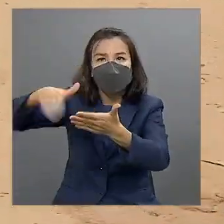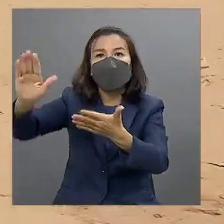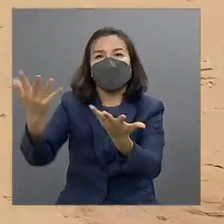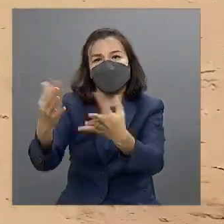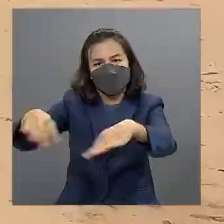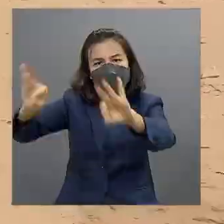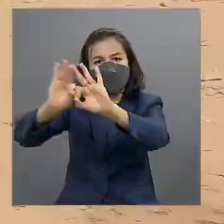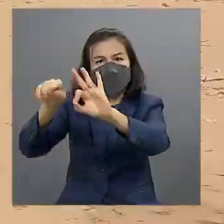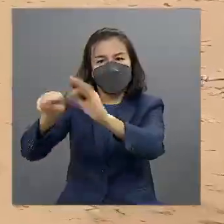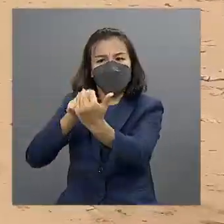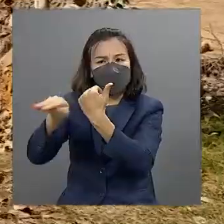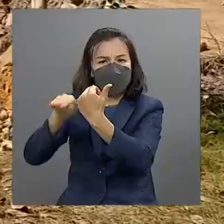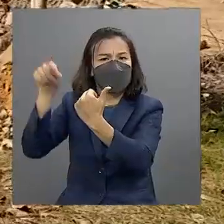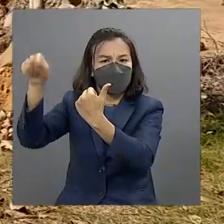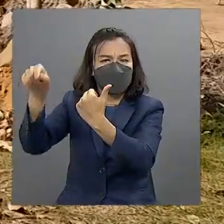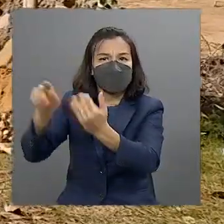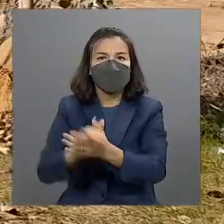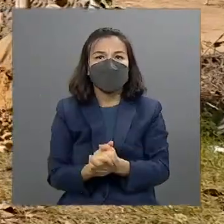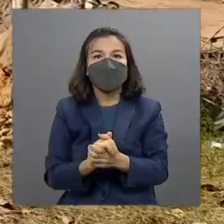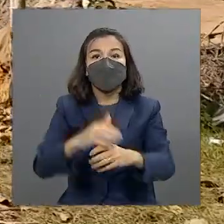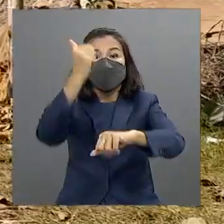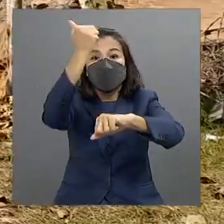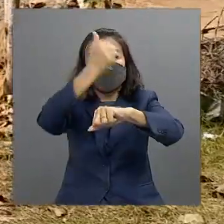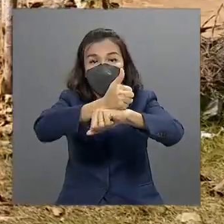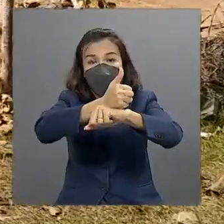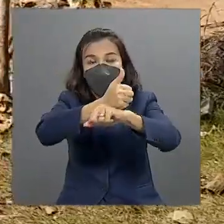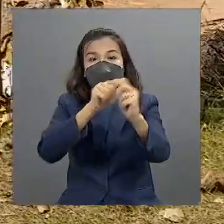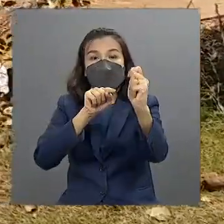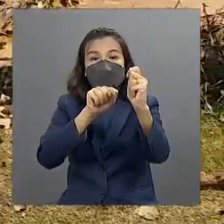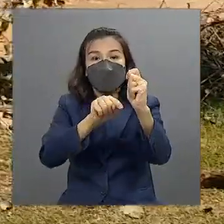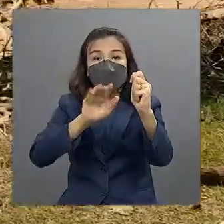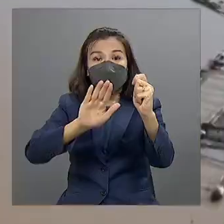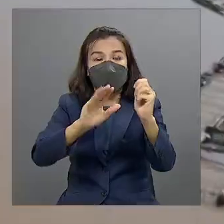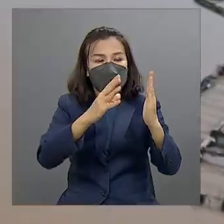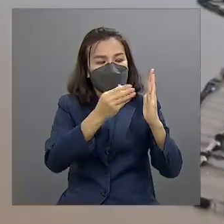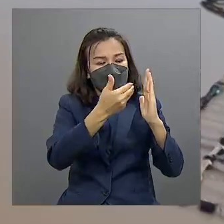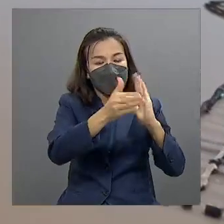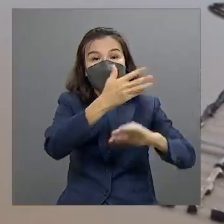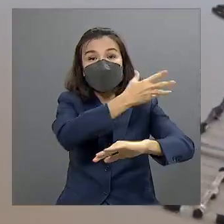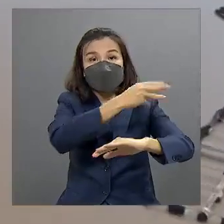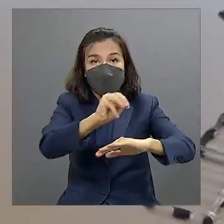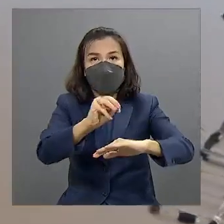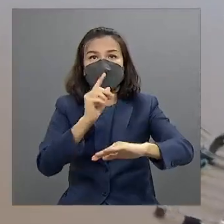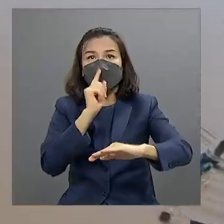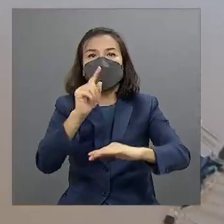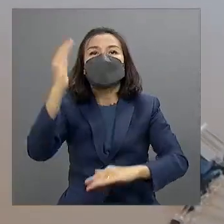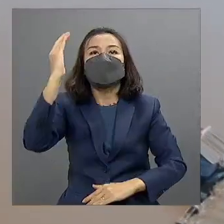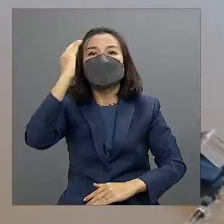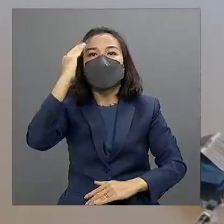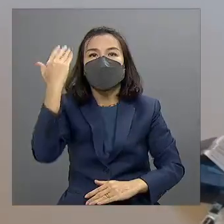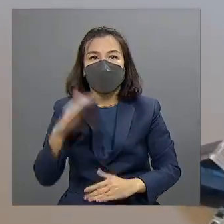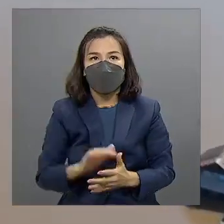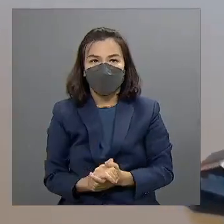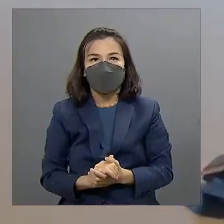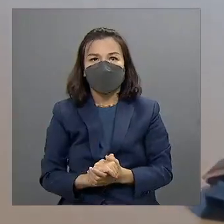ัทวิธนาคแสง เป็นใอเผอโศมพสัยจงหดมหาแระคาม ก็บอกว่าได้รับทราบจากชาวบ้านแล้ว และตอนนี้